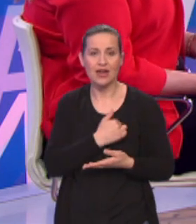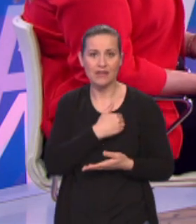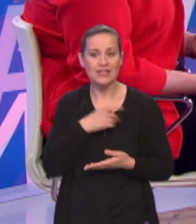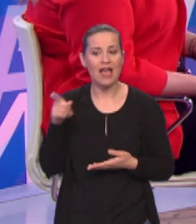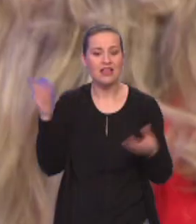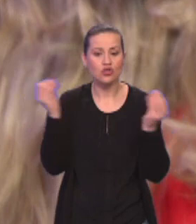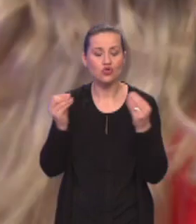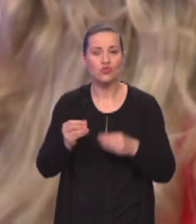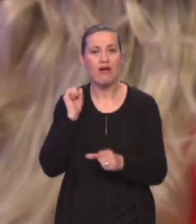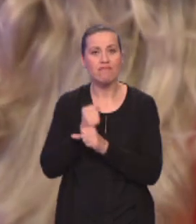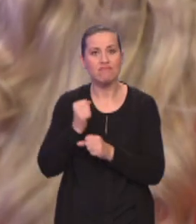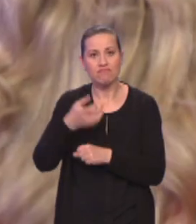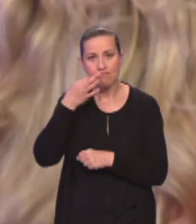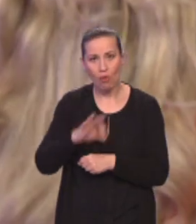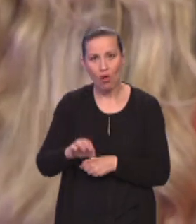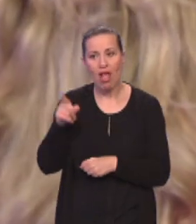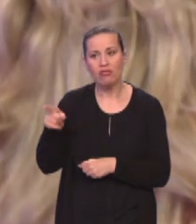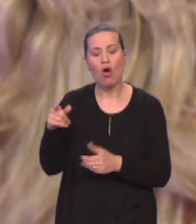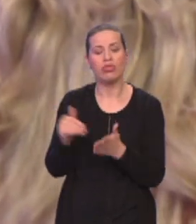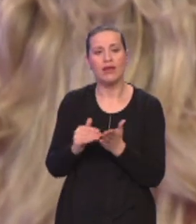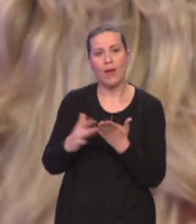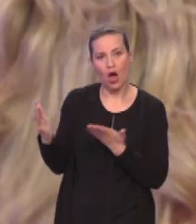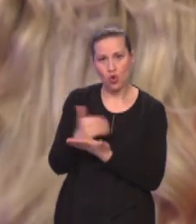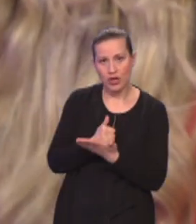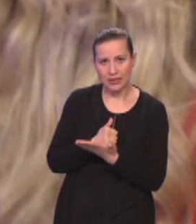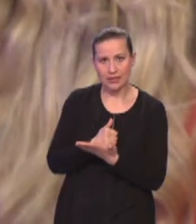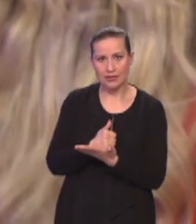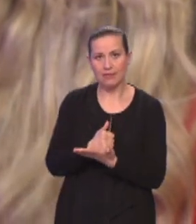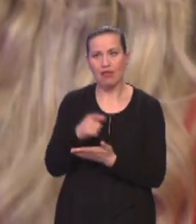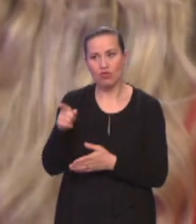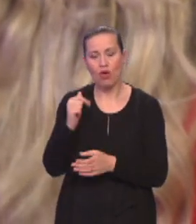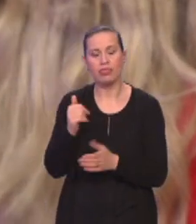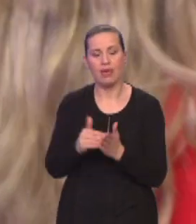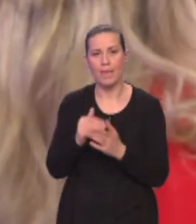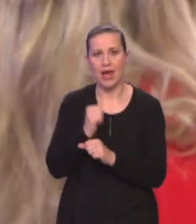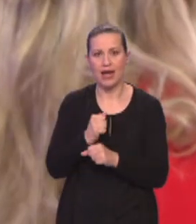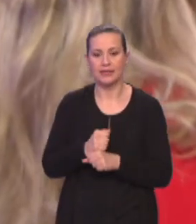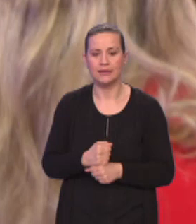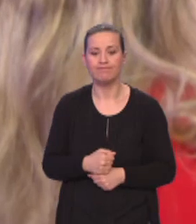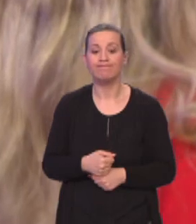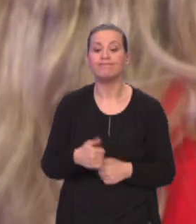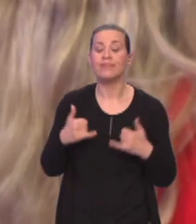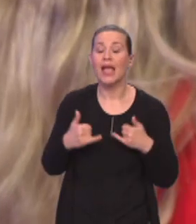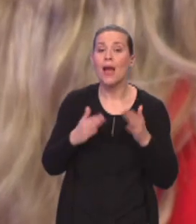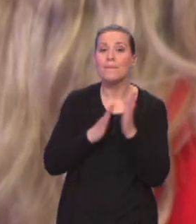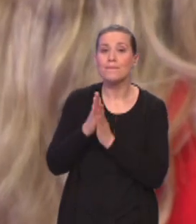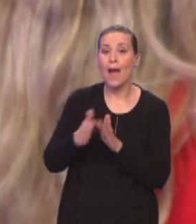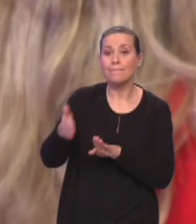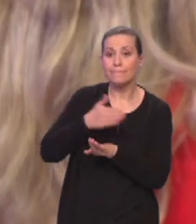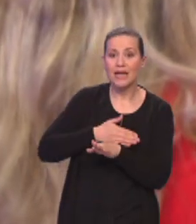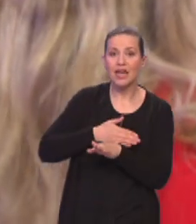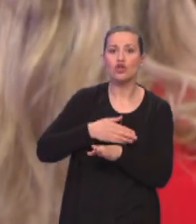sustav funkcionira, to treba primjenjivati i na tome treba raditi. Sad bih vas molila prije nego što nam